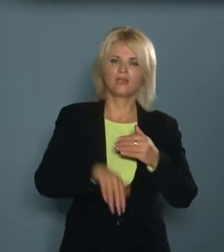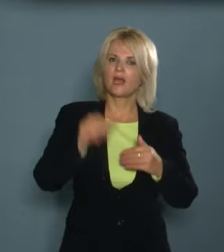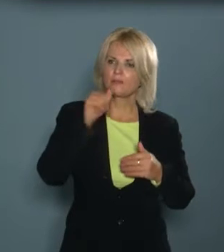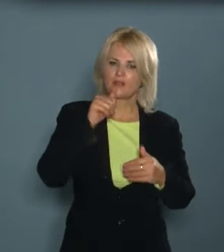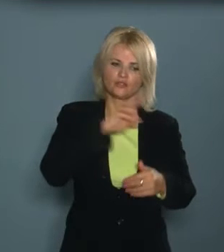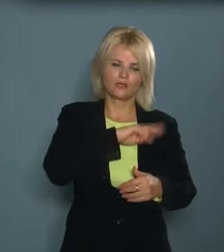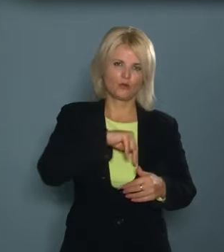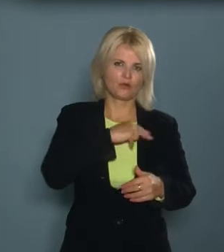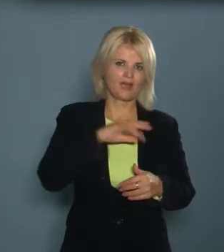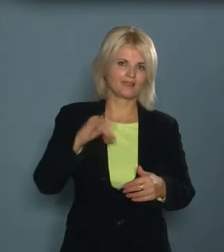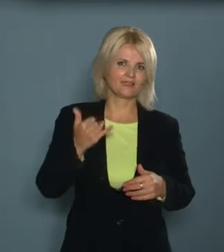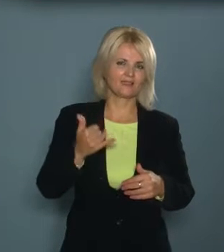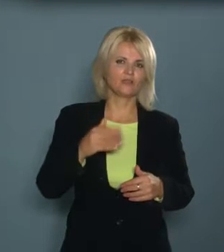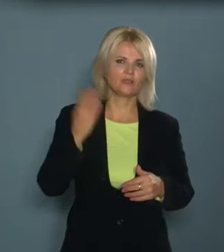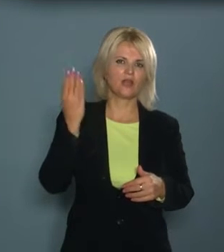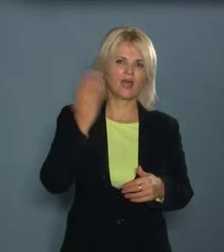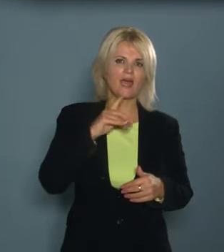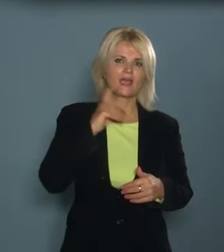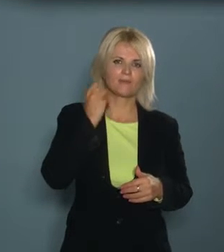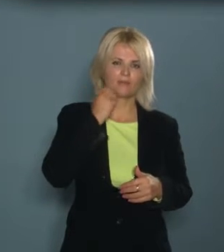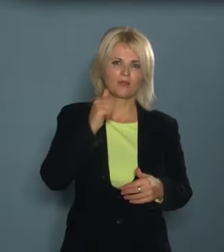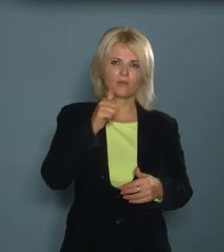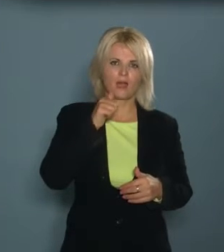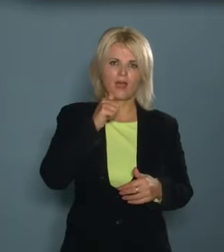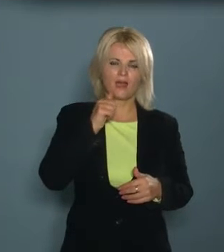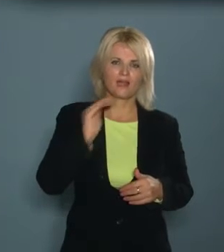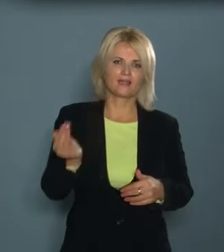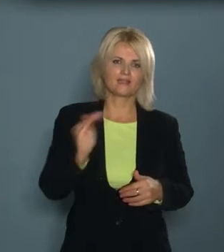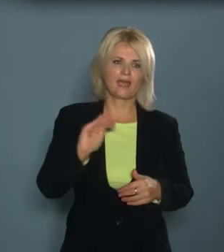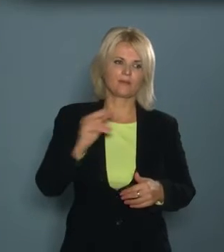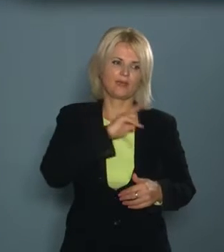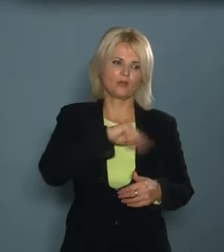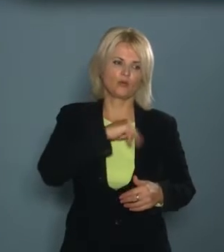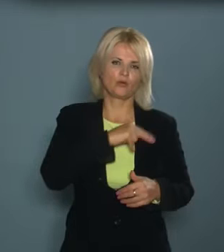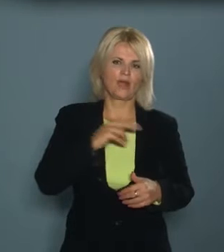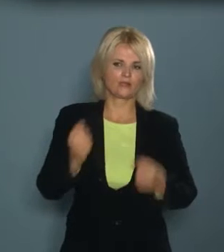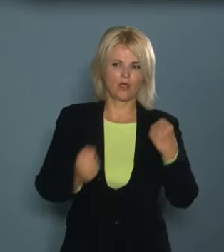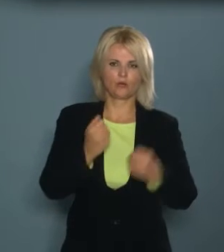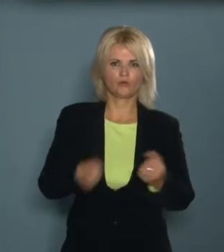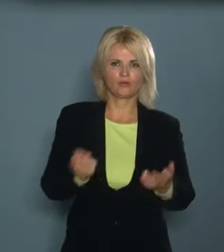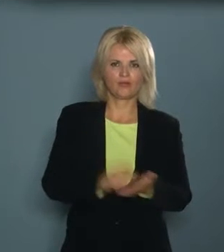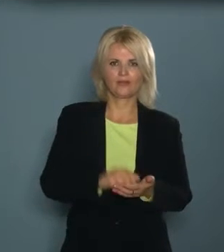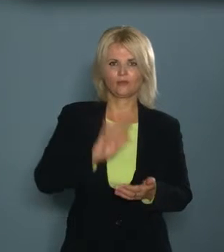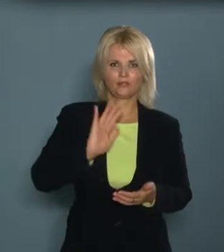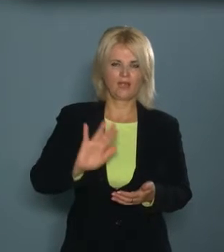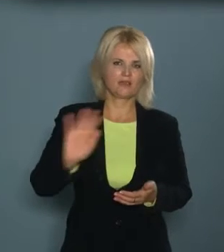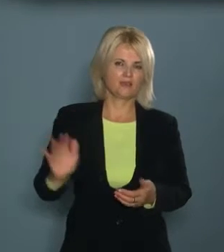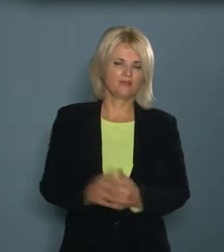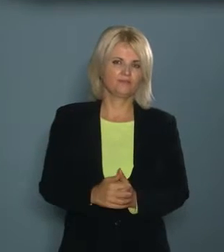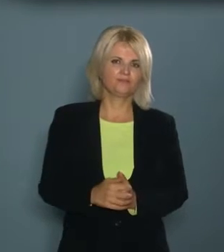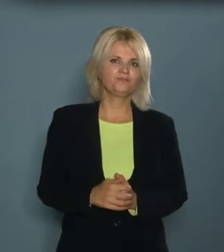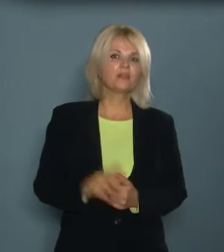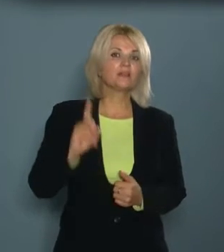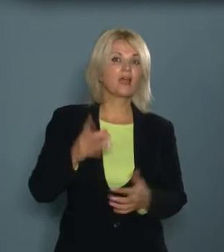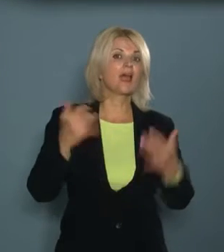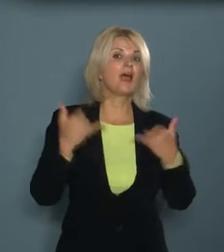is, illetve a Heimpál Gyermekkórházat is, ott is voltak többször, amikor autót vásároltuk nekik, meg műszereket.